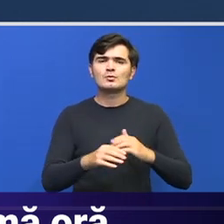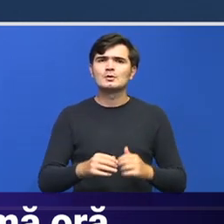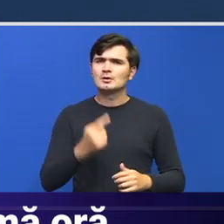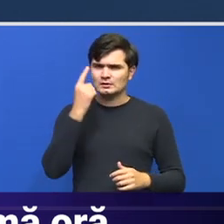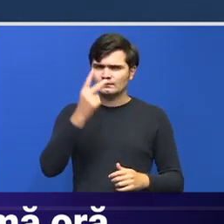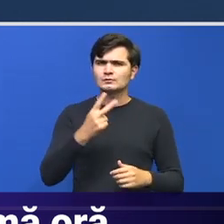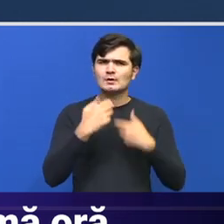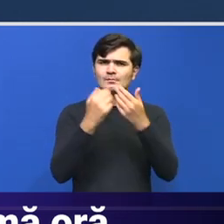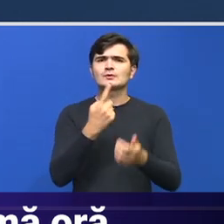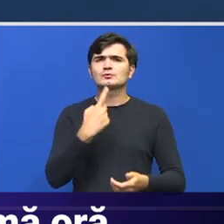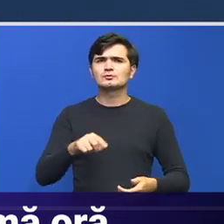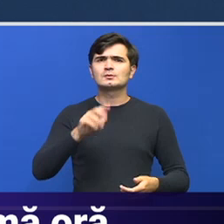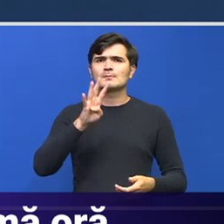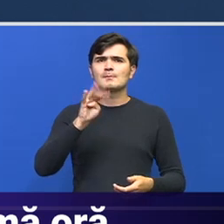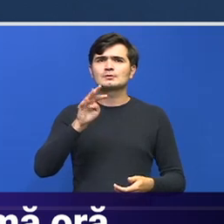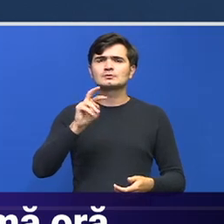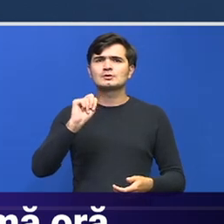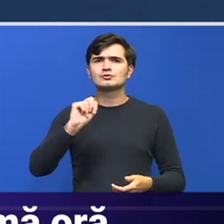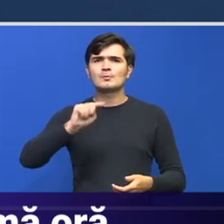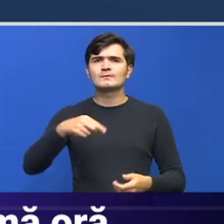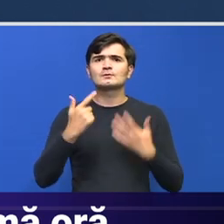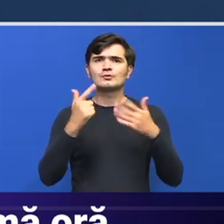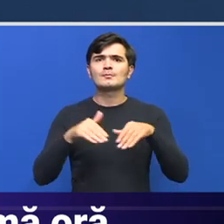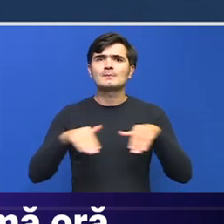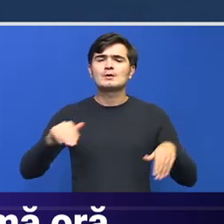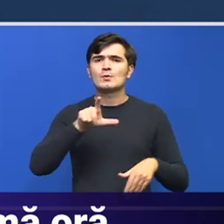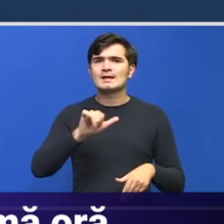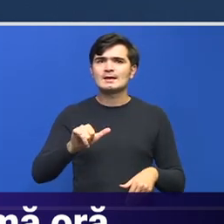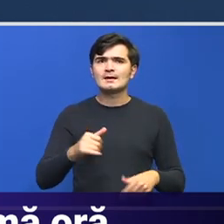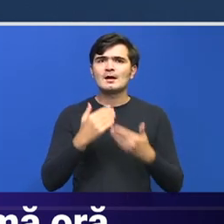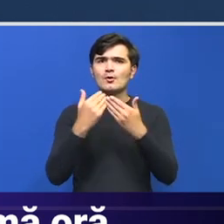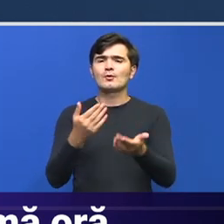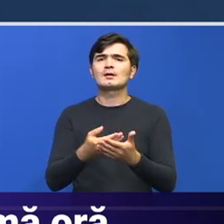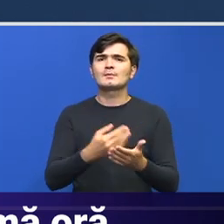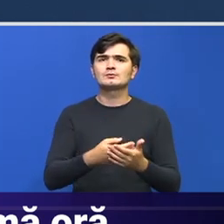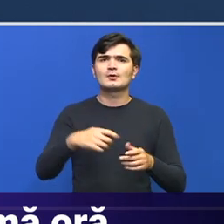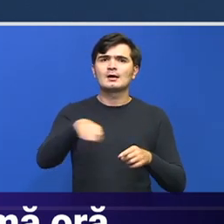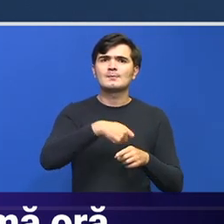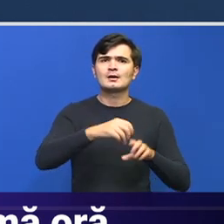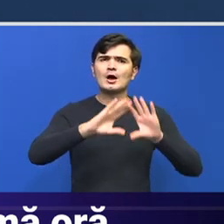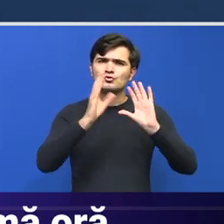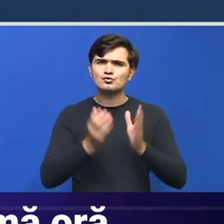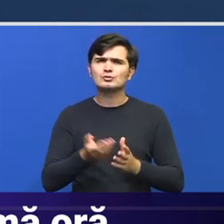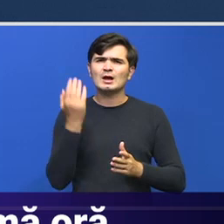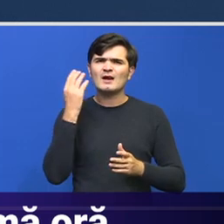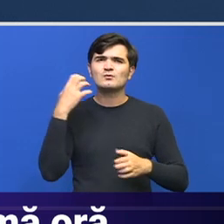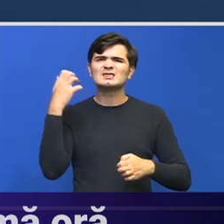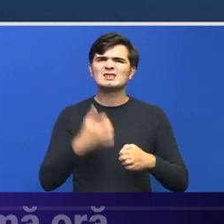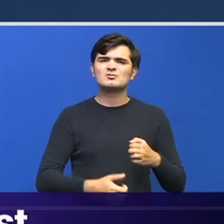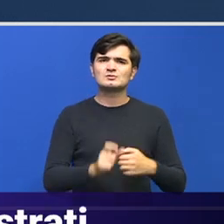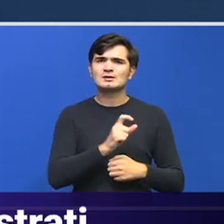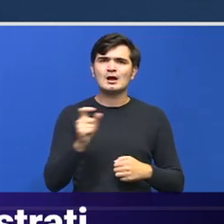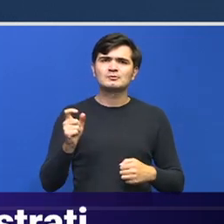de lei, peste 148,7 milioane pentru a repara tot ce a fost distrus